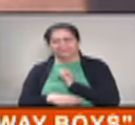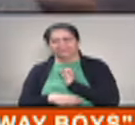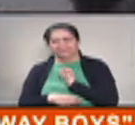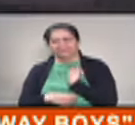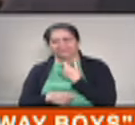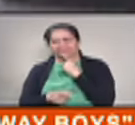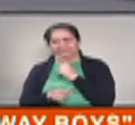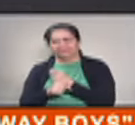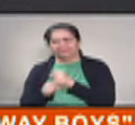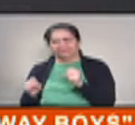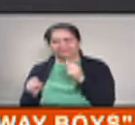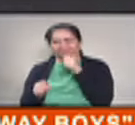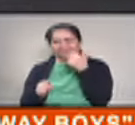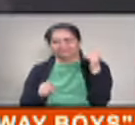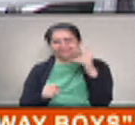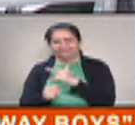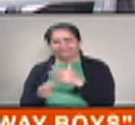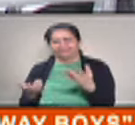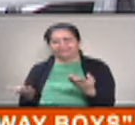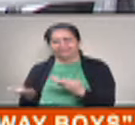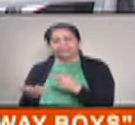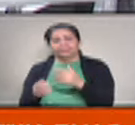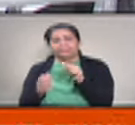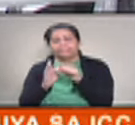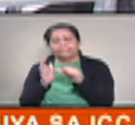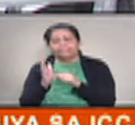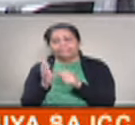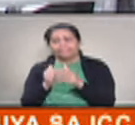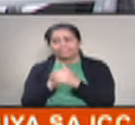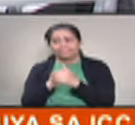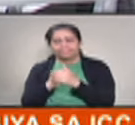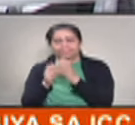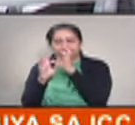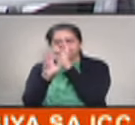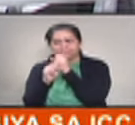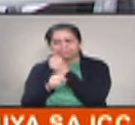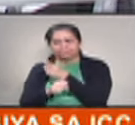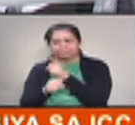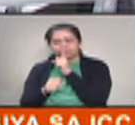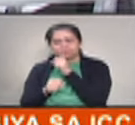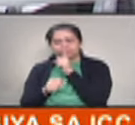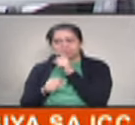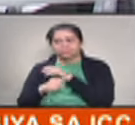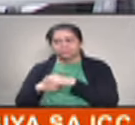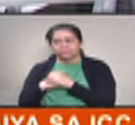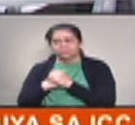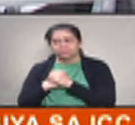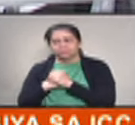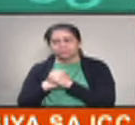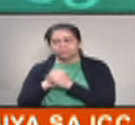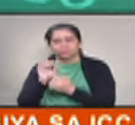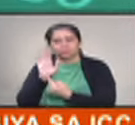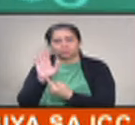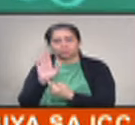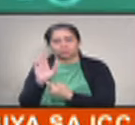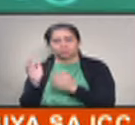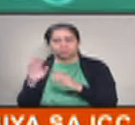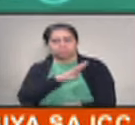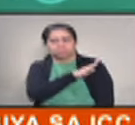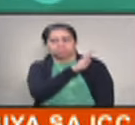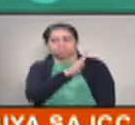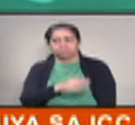I'll make sure na safe to by tomorrow pagdating nyo rito. Attorney, alam nyo, ako'y hanga sa inyo, sa totoo lang. Nagpakita ko kayo ng